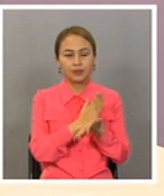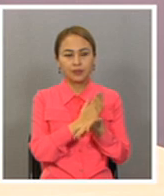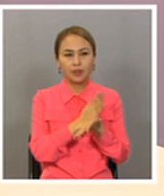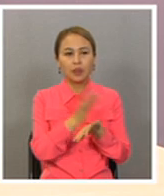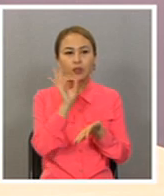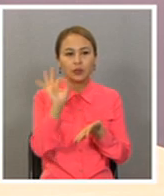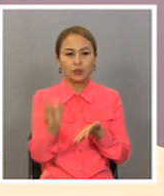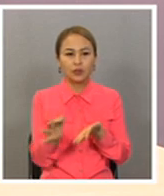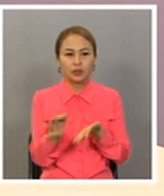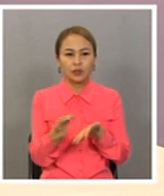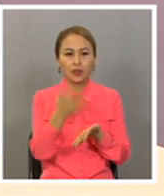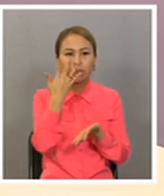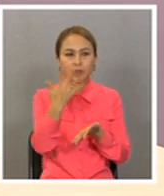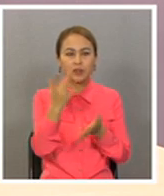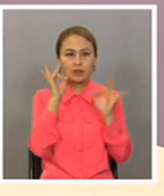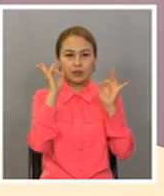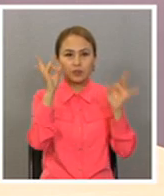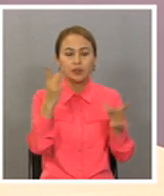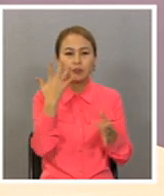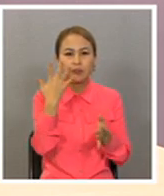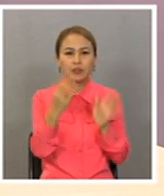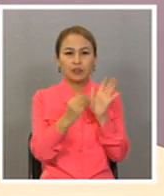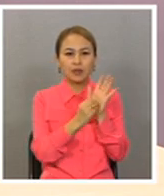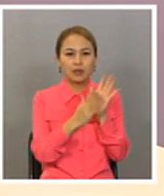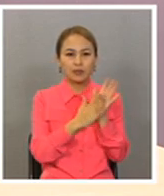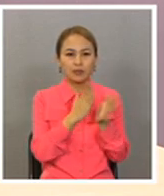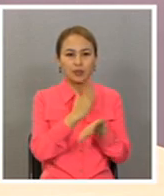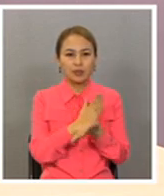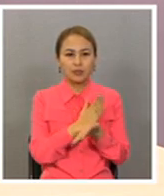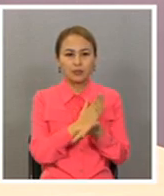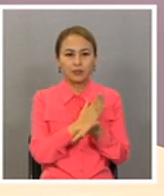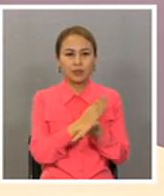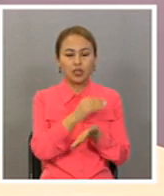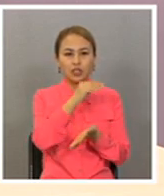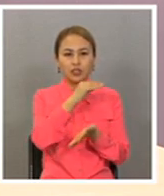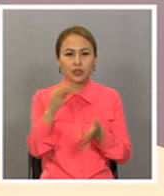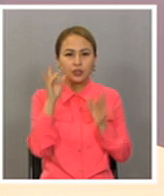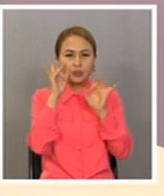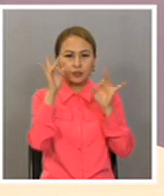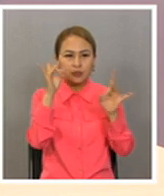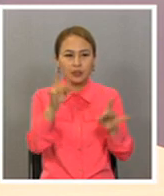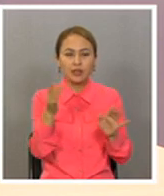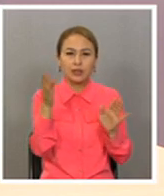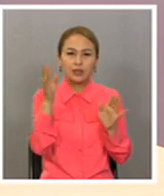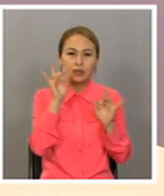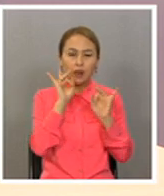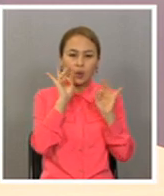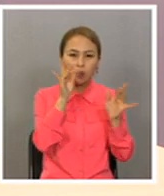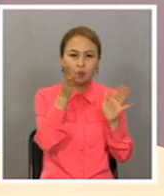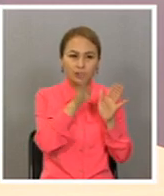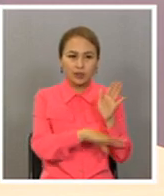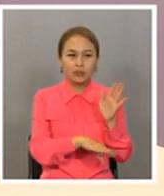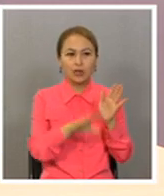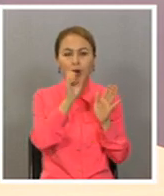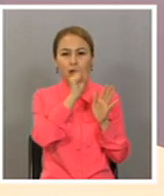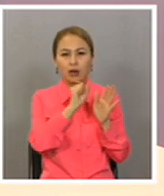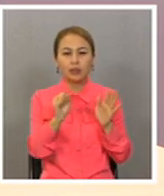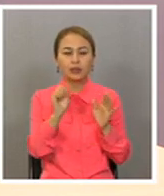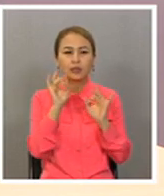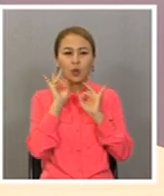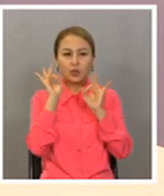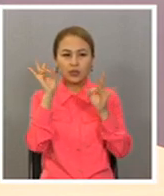Дұрыс, 5 дыбыс, 5 әріп бар. Ж дыбысы дауыссыз. А дыбысы